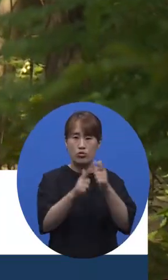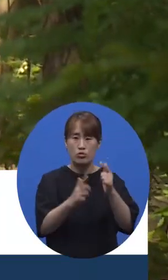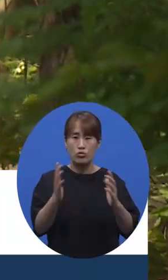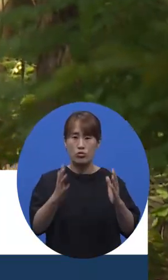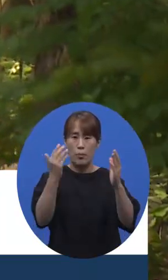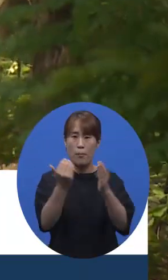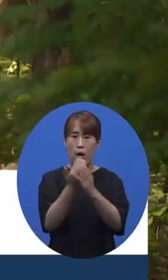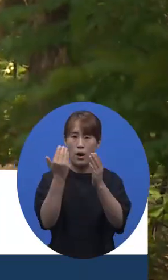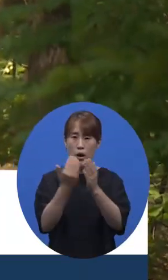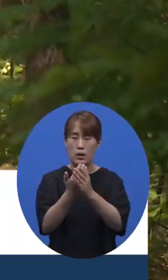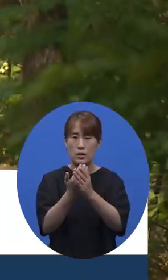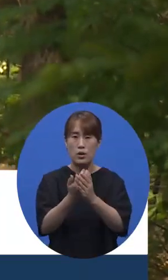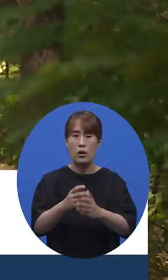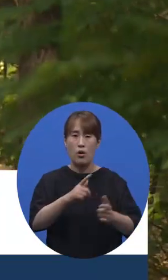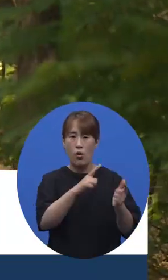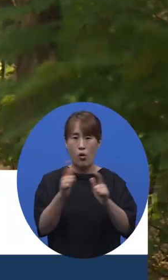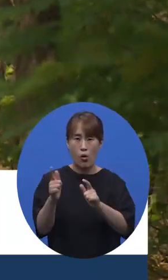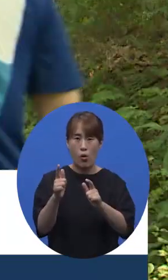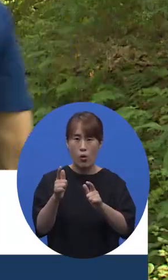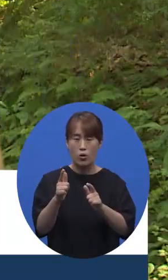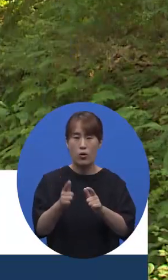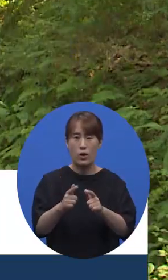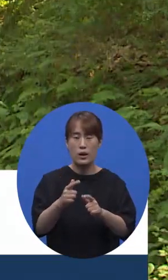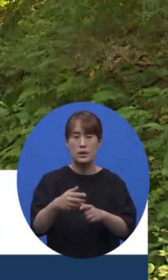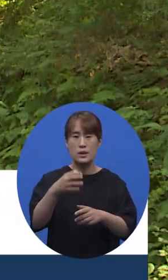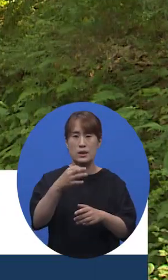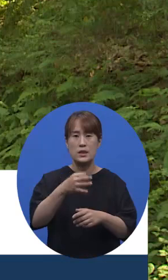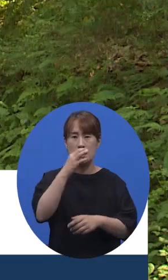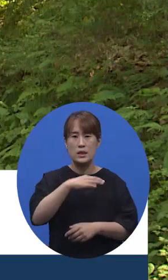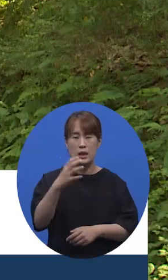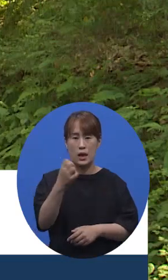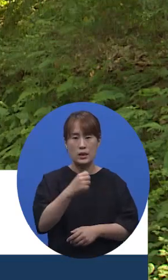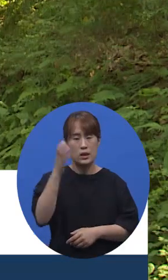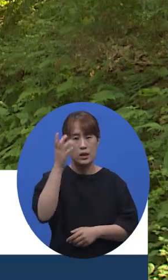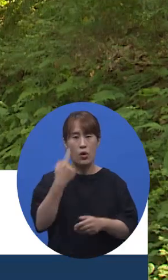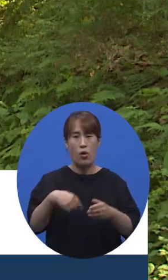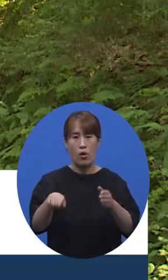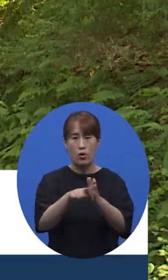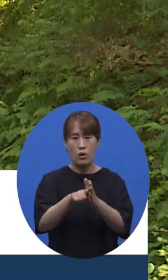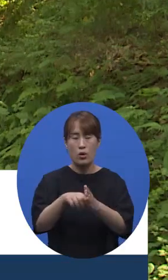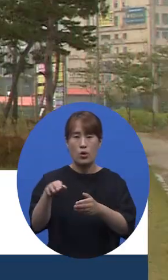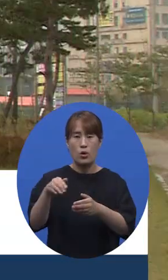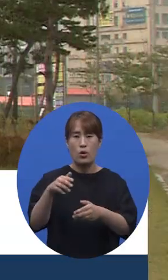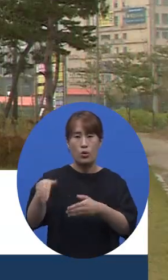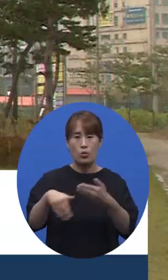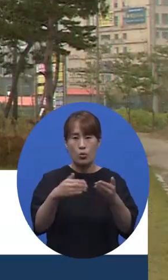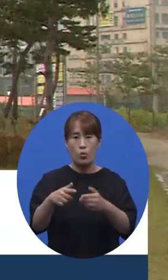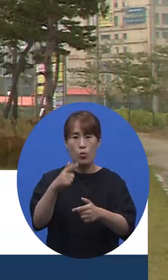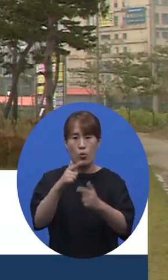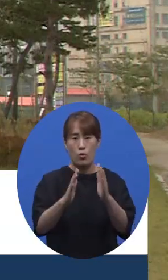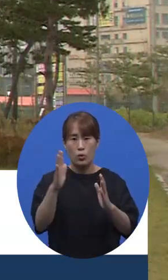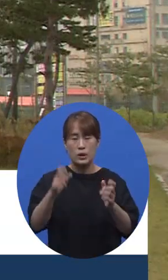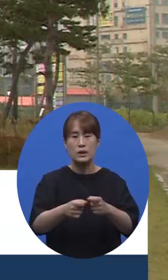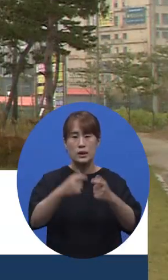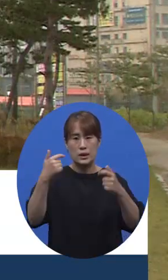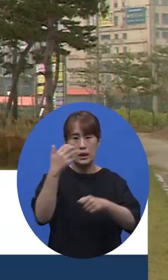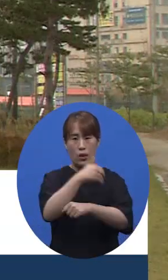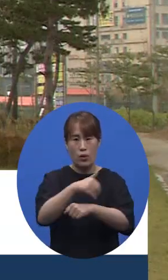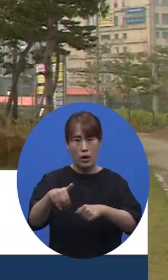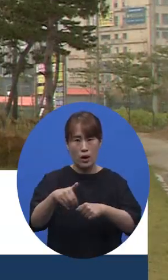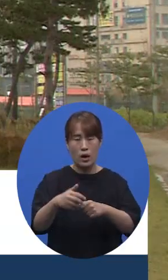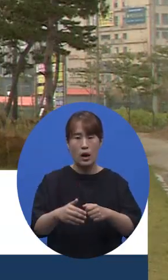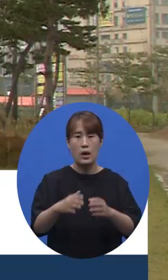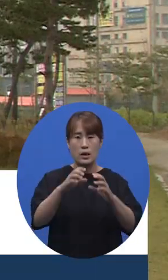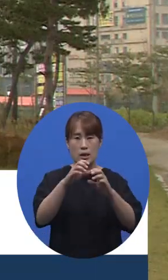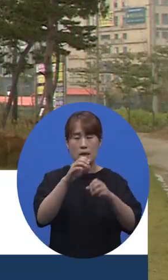숲가꾸기 조림 사업 추진으로 다양한 수배 가치를 창출하는데 기여할 수 있도록 도 유림 을 지속적으로 확대할 계획으로